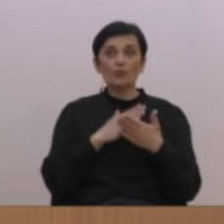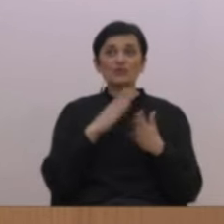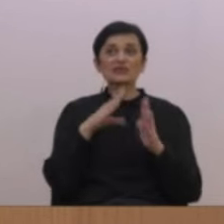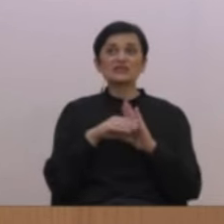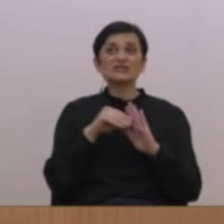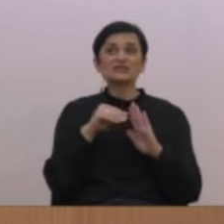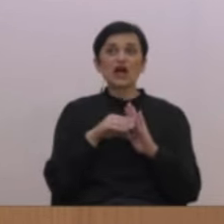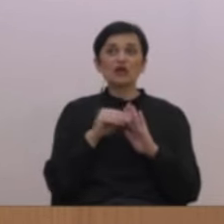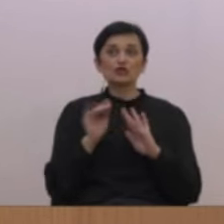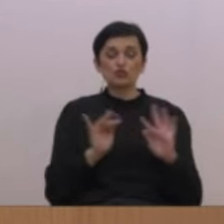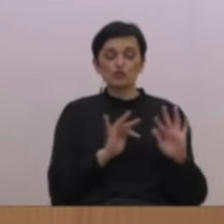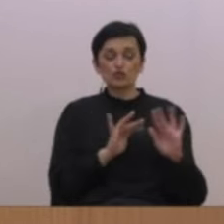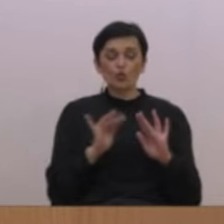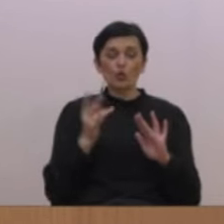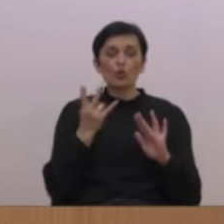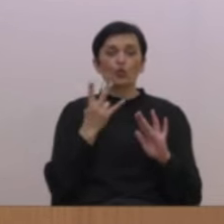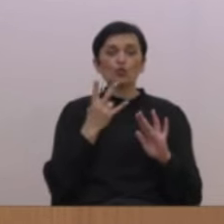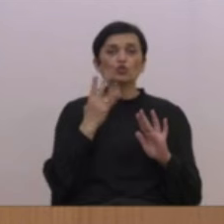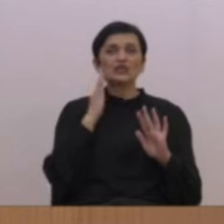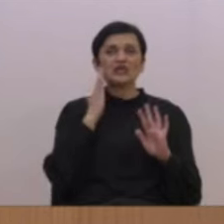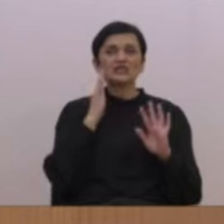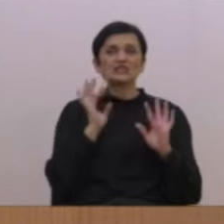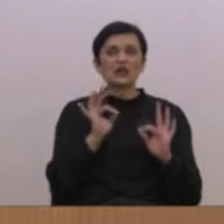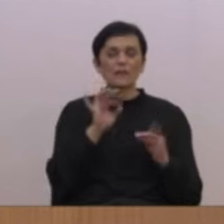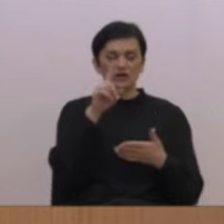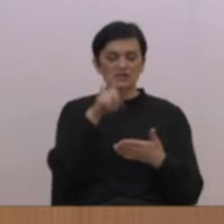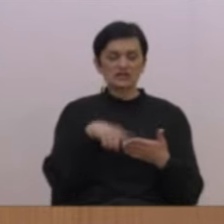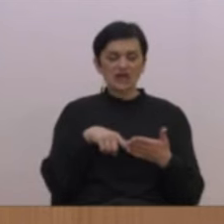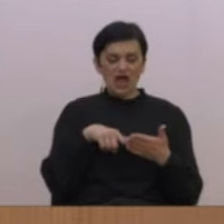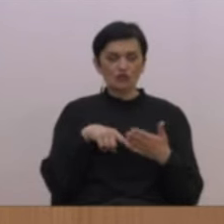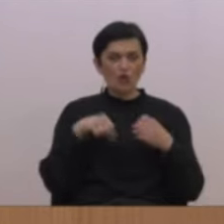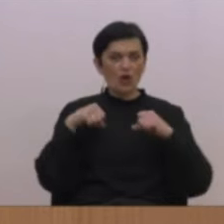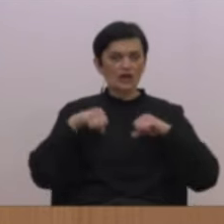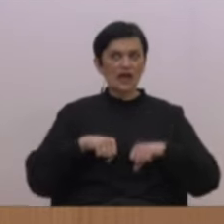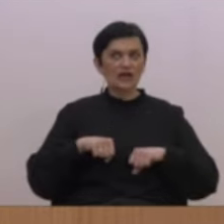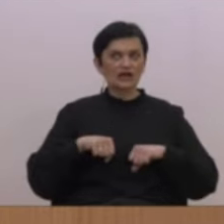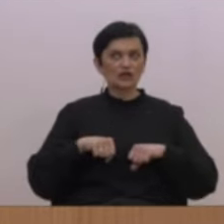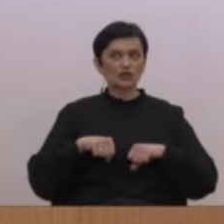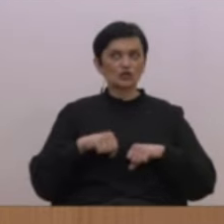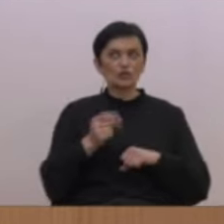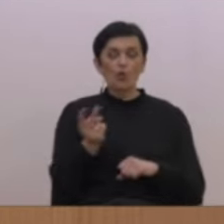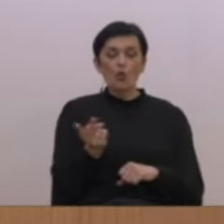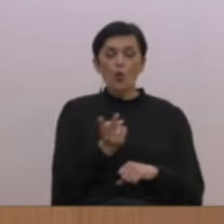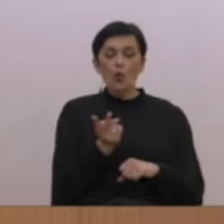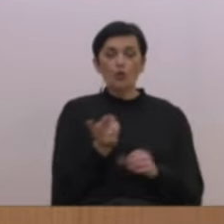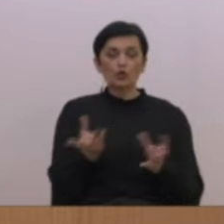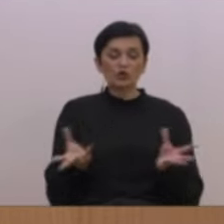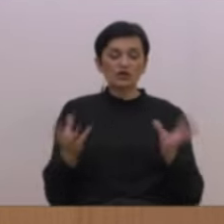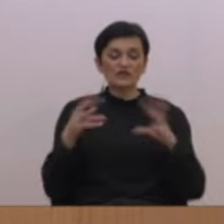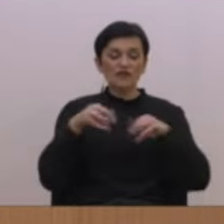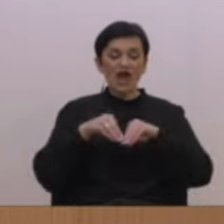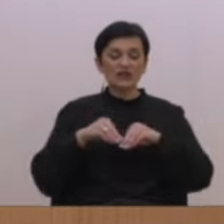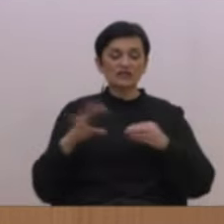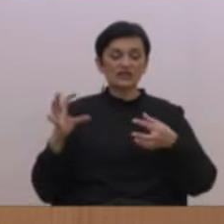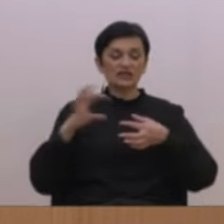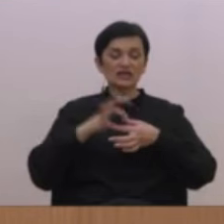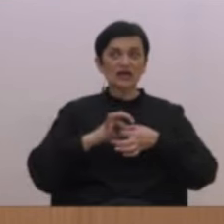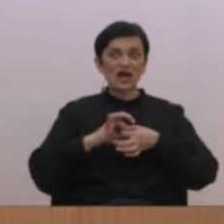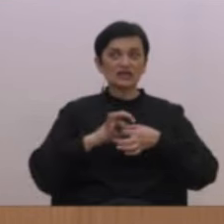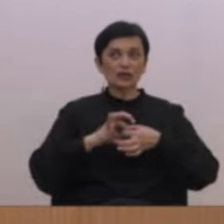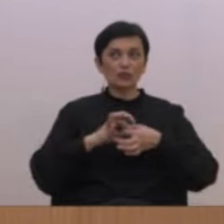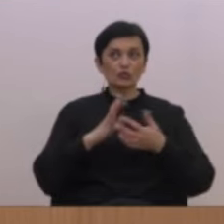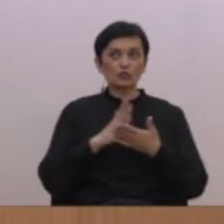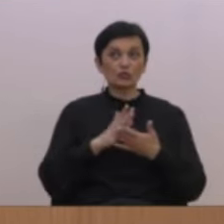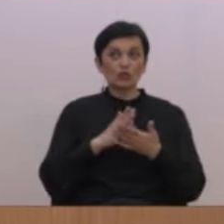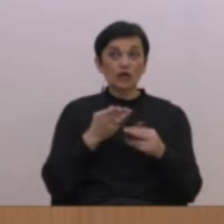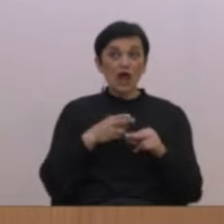saarchevno protsesi, romelis unda iqos samartliani sando da legitimuri. Orive ertad aris gadabmuli